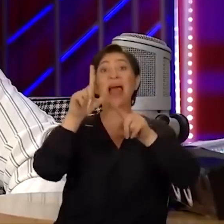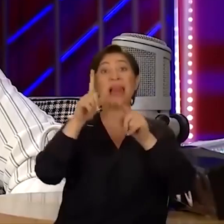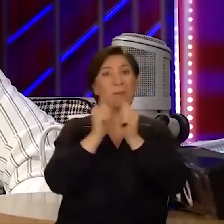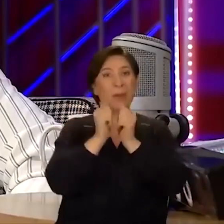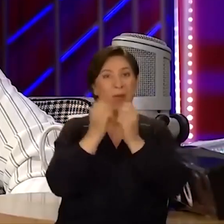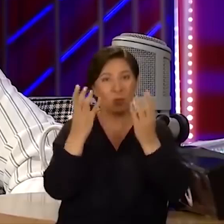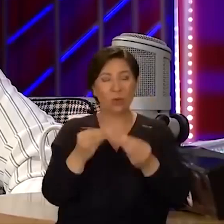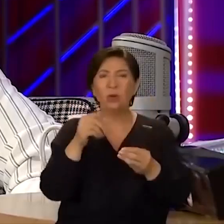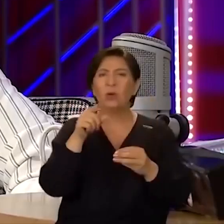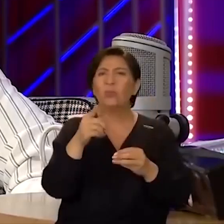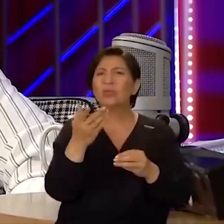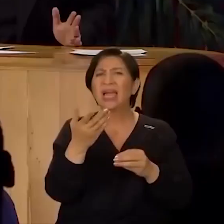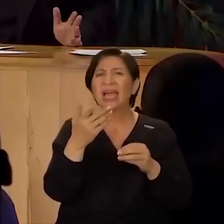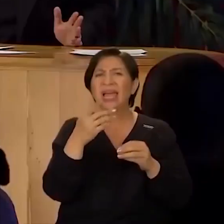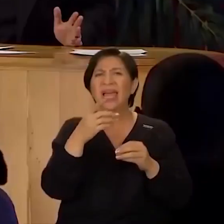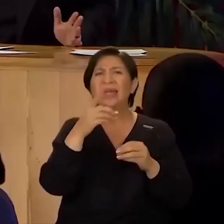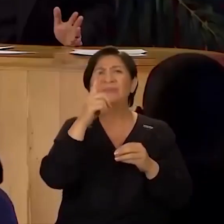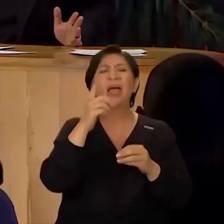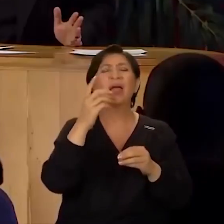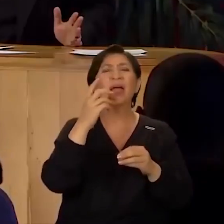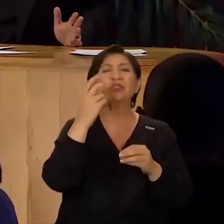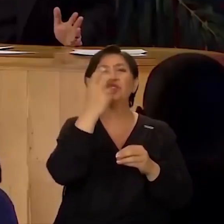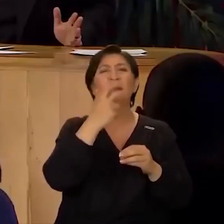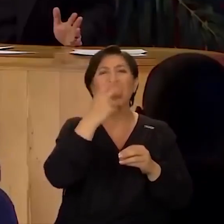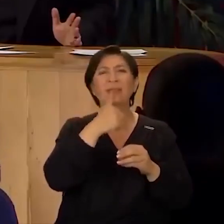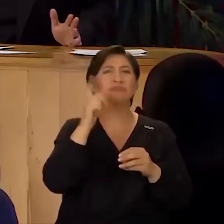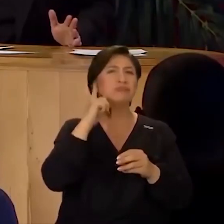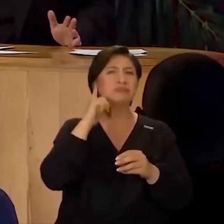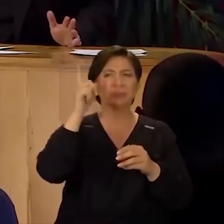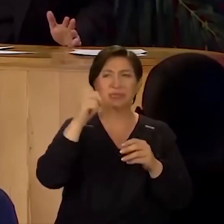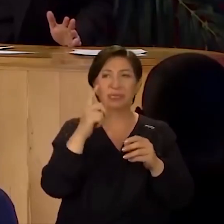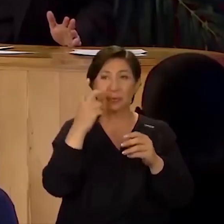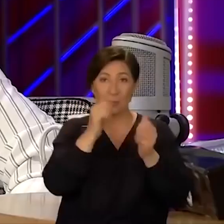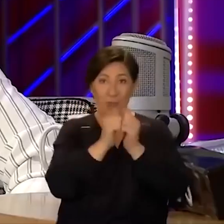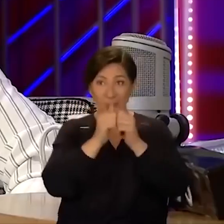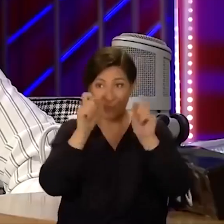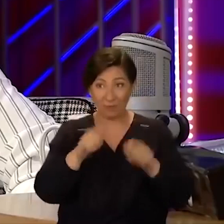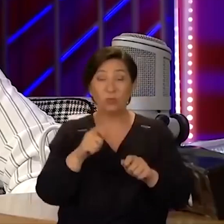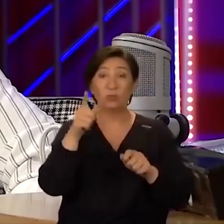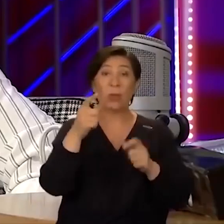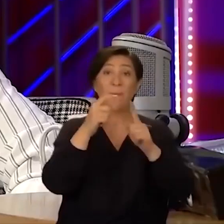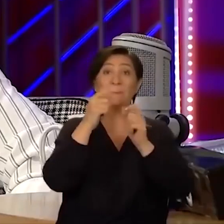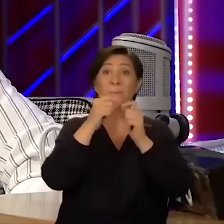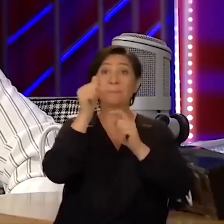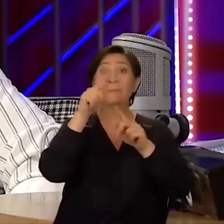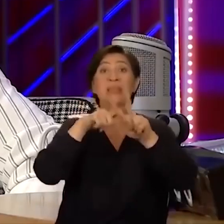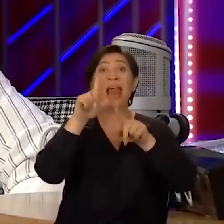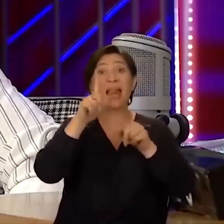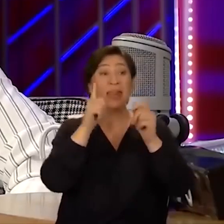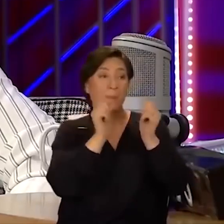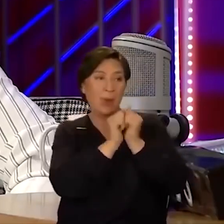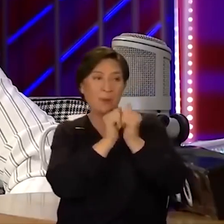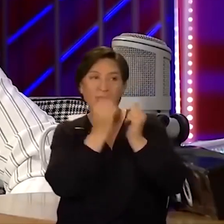beraber olur bu nedir bu erkeğe kıyasla ne yaptın düet mi yaptın Evet Mesela işte bu da bile beraber